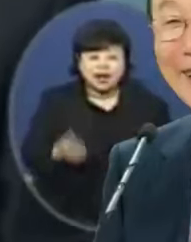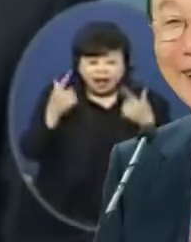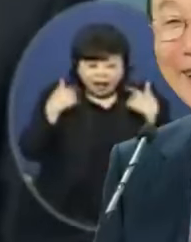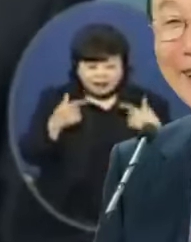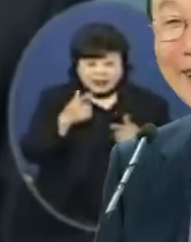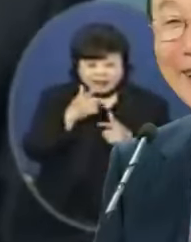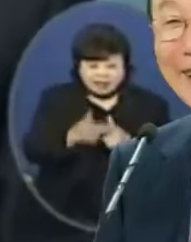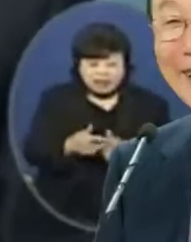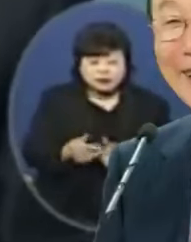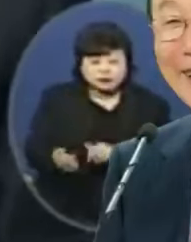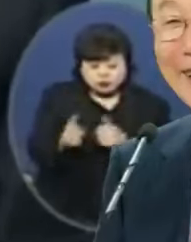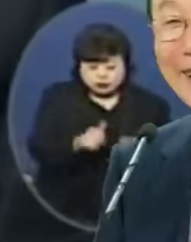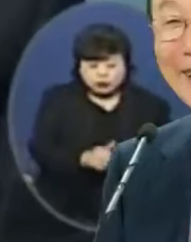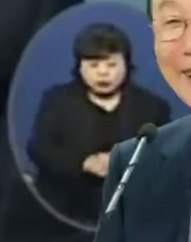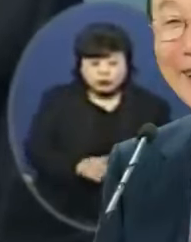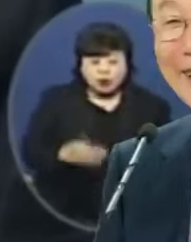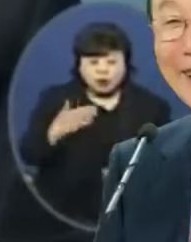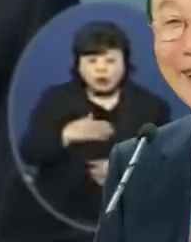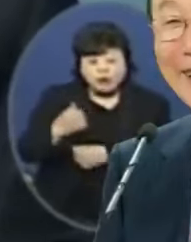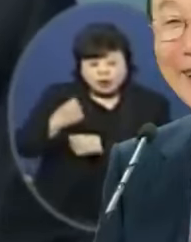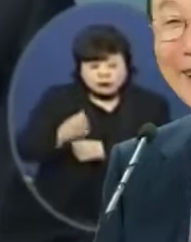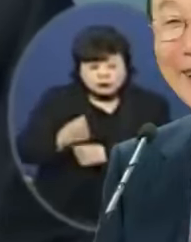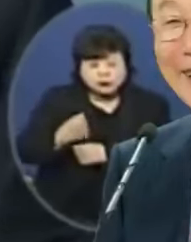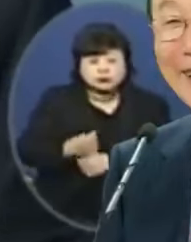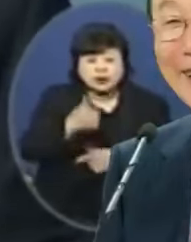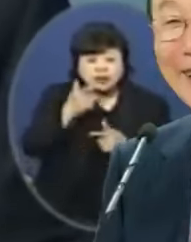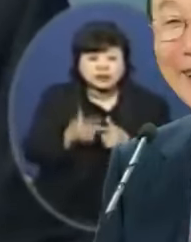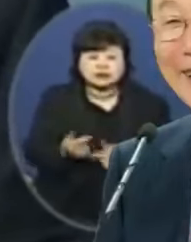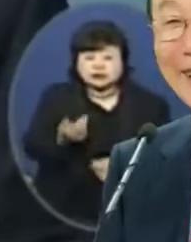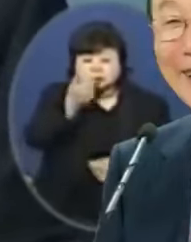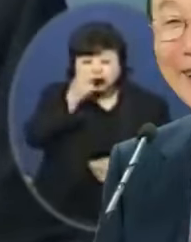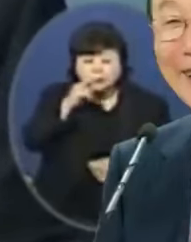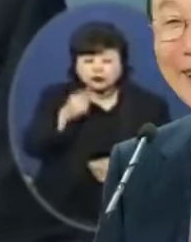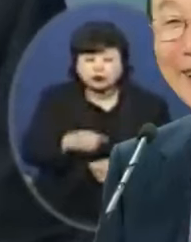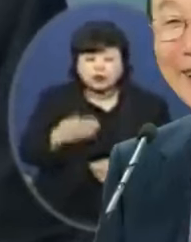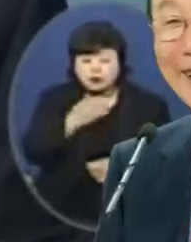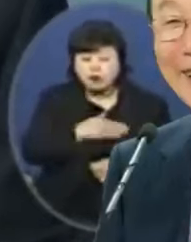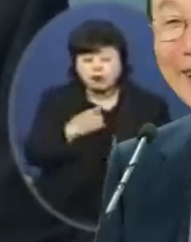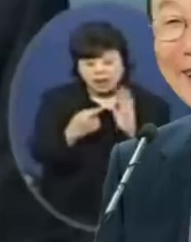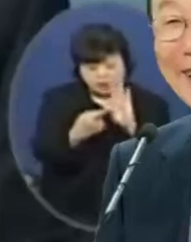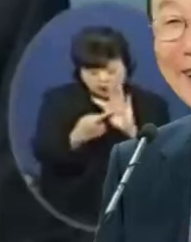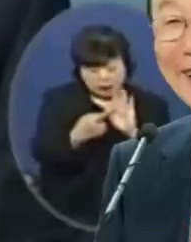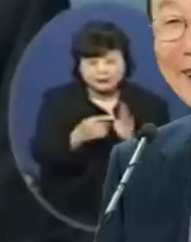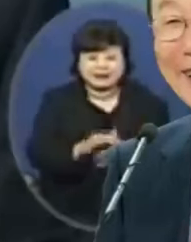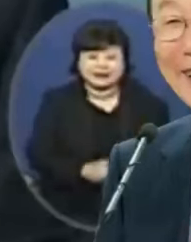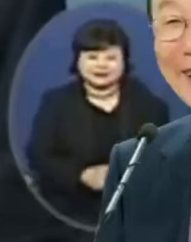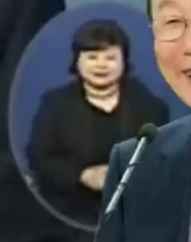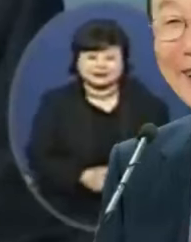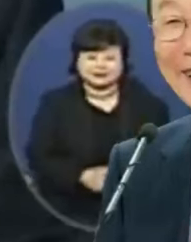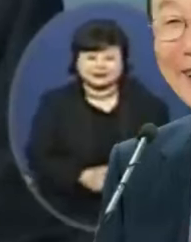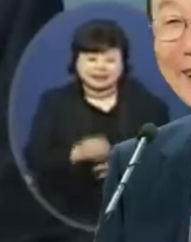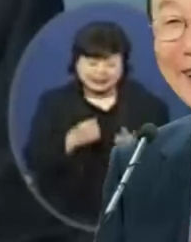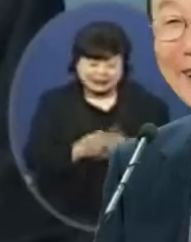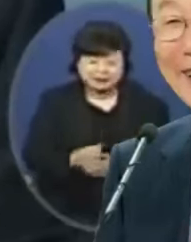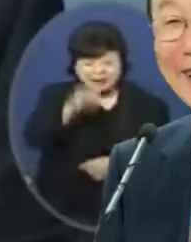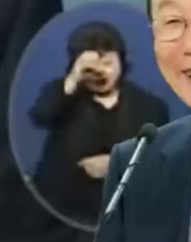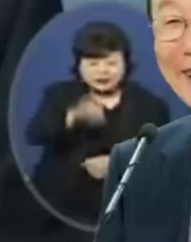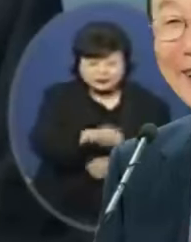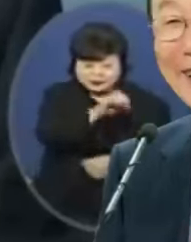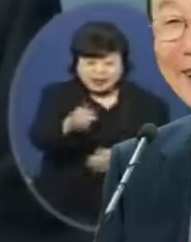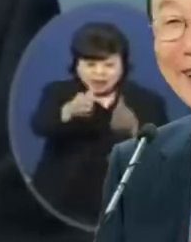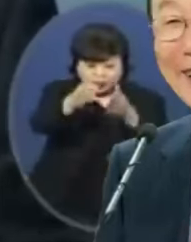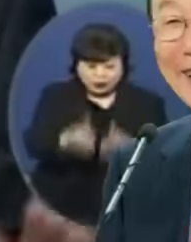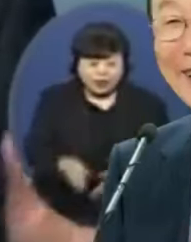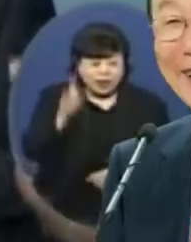항상 예수의 죽음을 몸에 짊어지면 예수의 생명도 우리 몸에 나타나게 하렴이라고 말하는 것입니다. 그렇기 때문에 십자가를 통해서